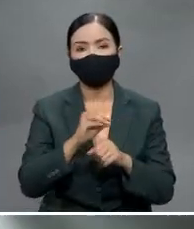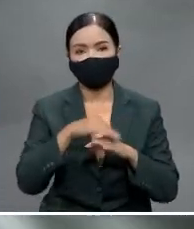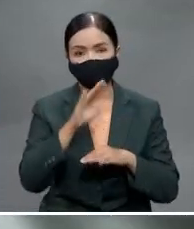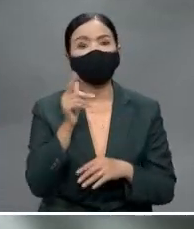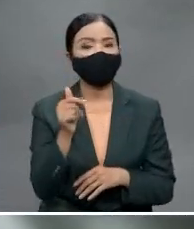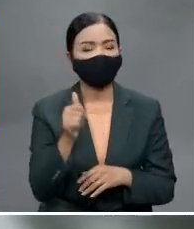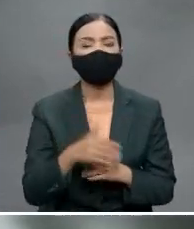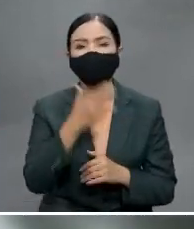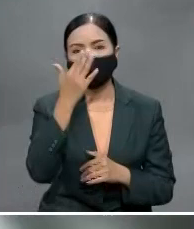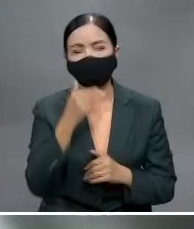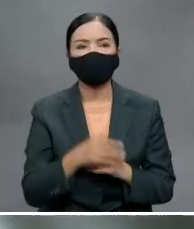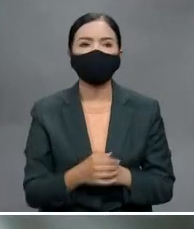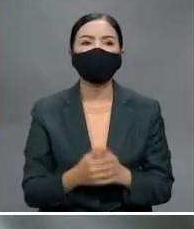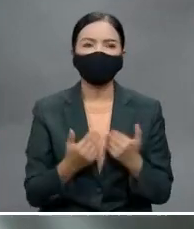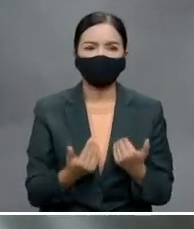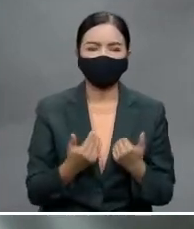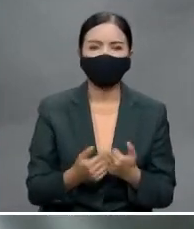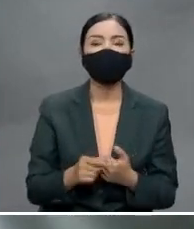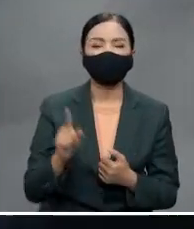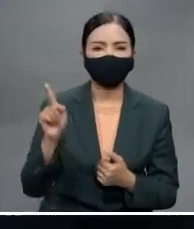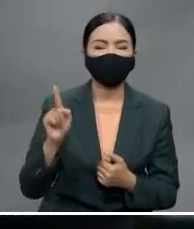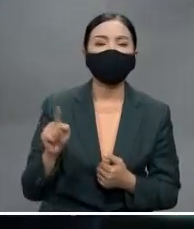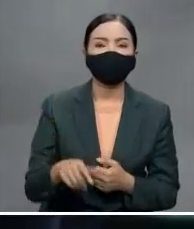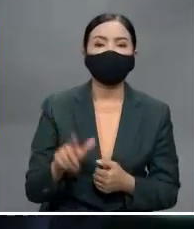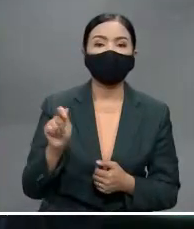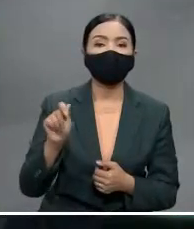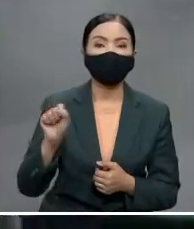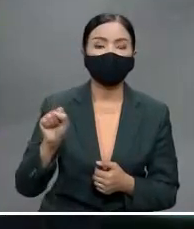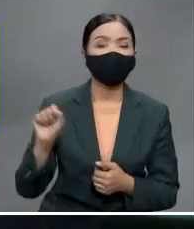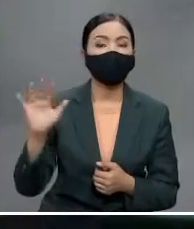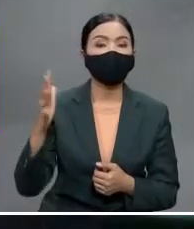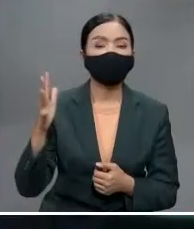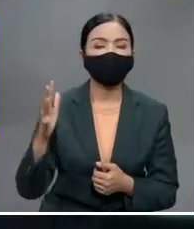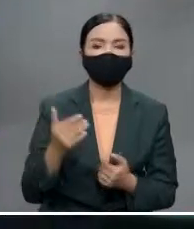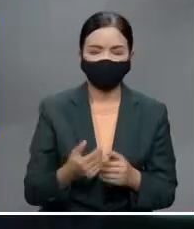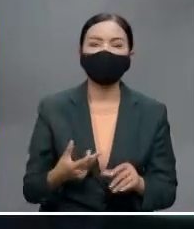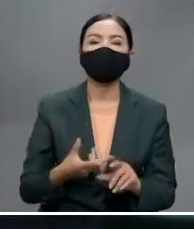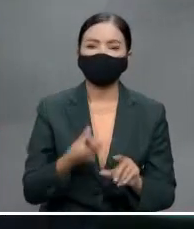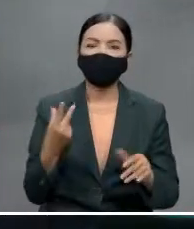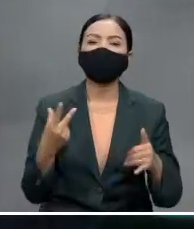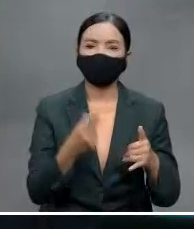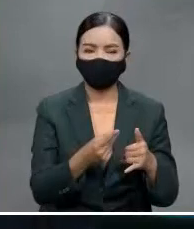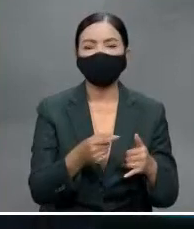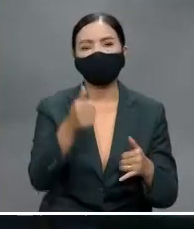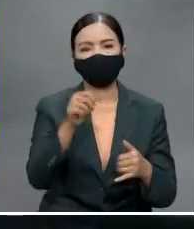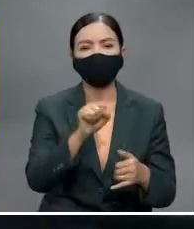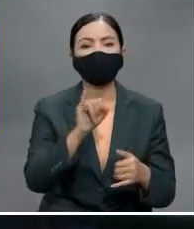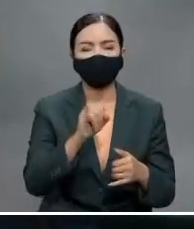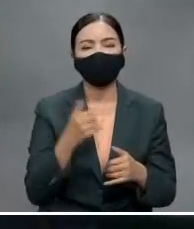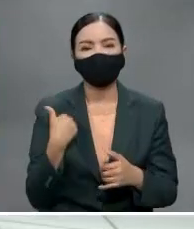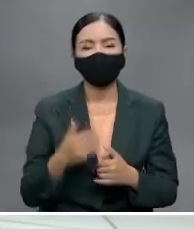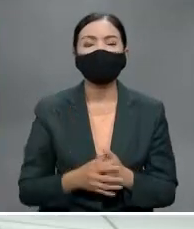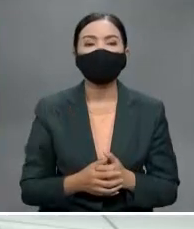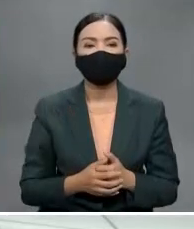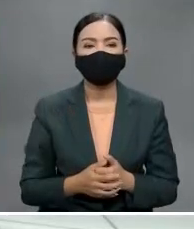กลุ่มนี้สามารถเข้าถึงวัคซีนในช่วงที่วัคซีนของแอสตร้าเซนเนก้าเนี่ยยังไม่มีน้ำบอกว่ามันทยอยเข้ามาเรื่อยๆอ่ะกูชมแต่ละรถแต่